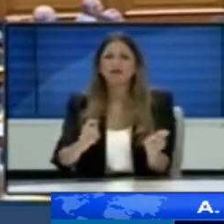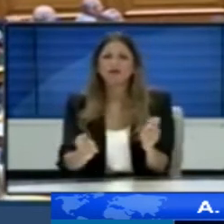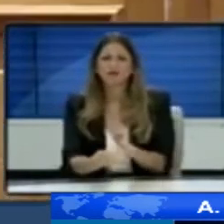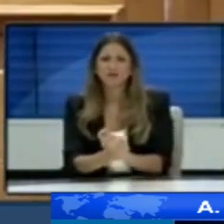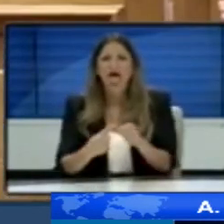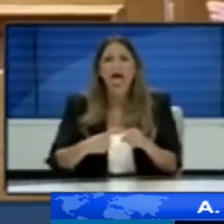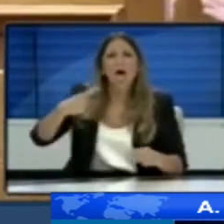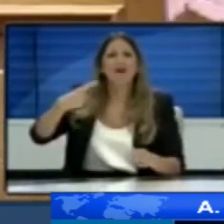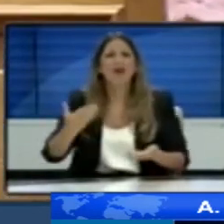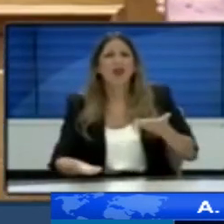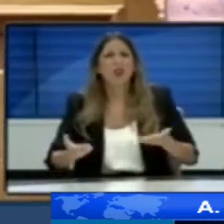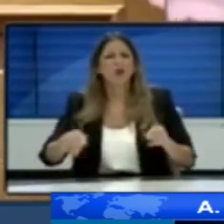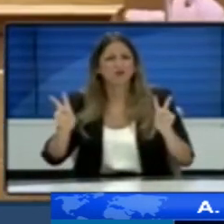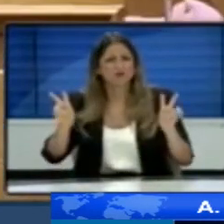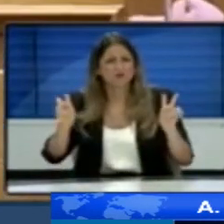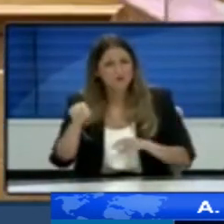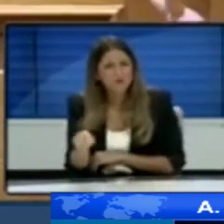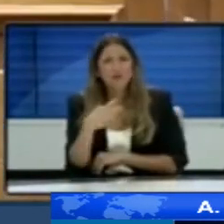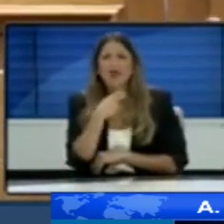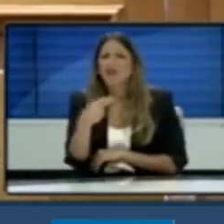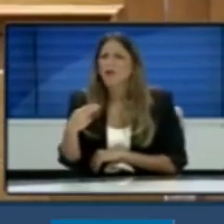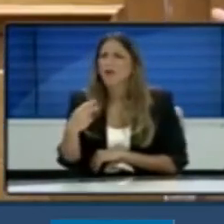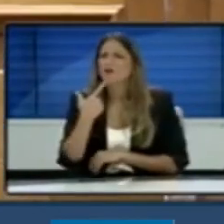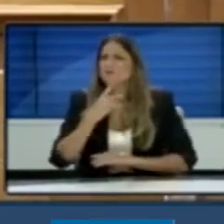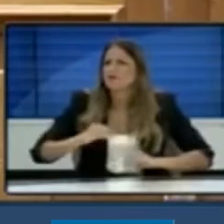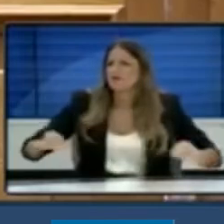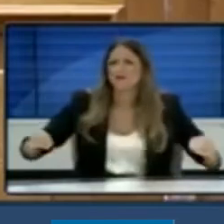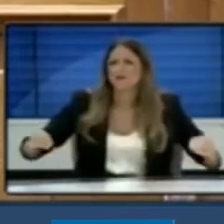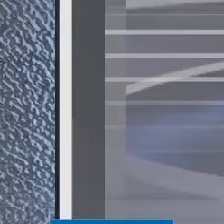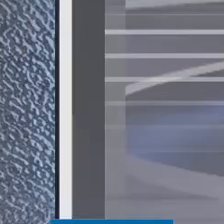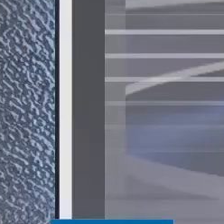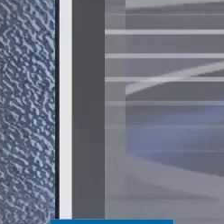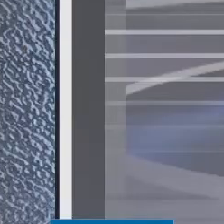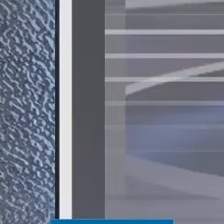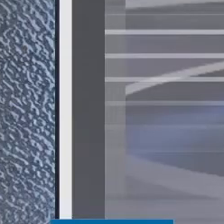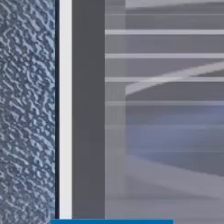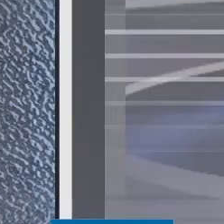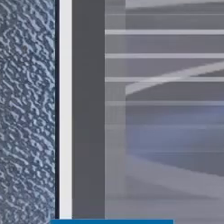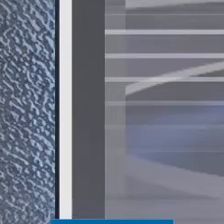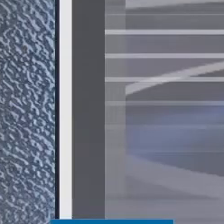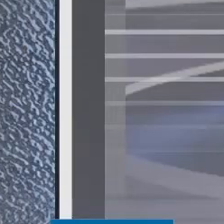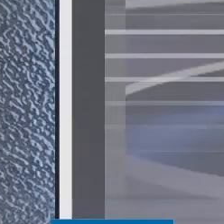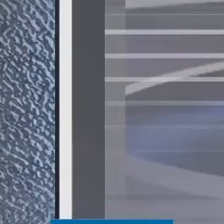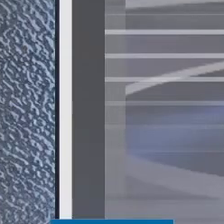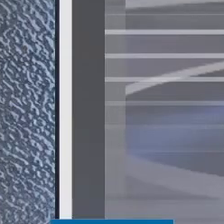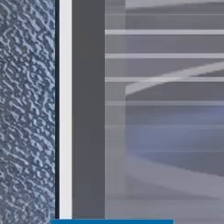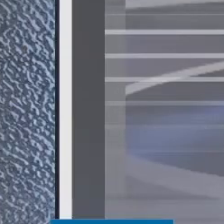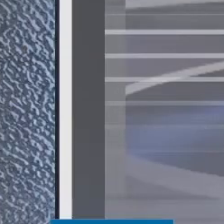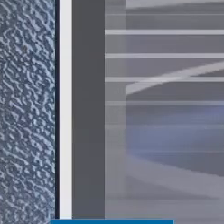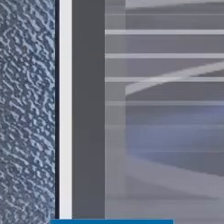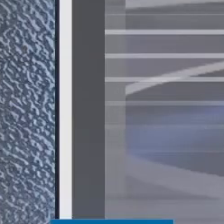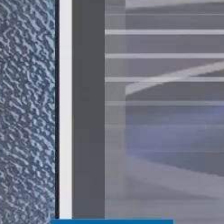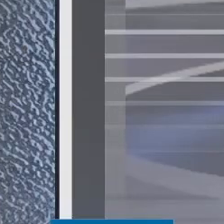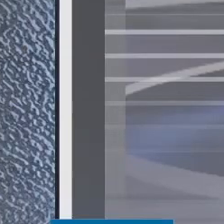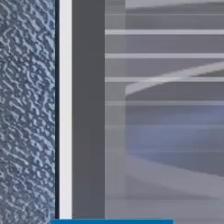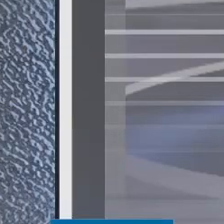εσείς το ανοίξατε το θέμα με τις διαρροές, με τις δηλώσεις σας. Πάρτε μια θέση. Για εκλογές στο τέλος της τετραετίας μίλησε για